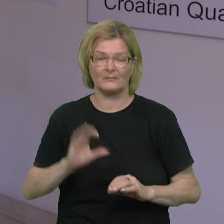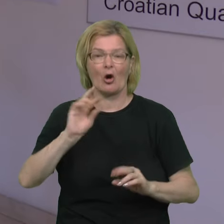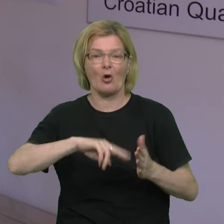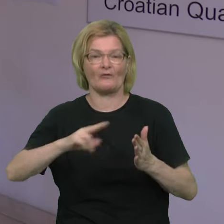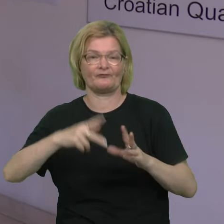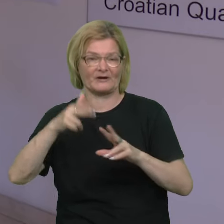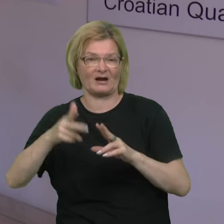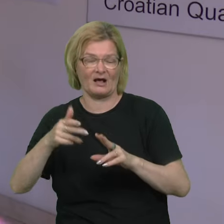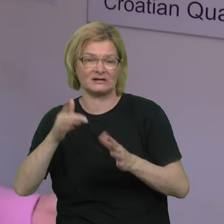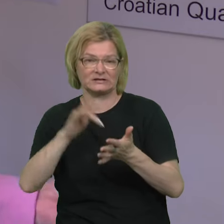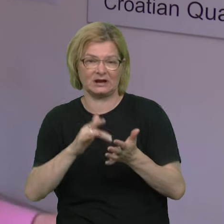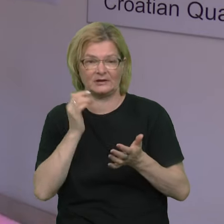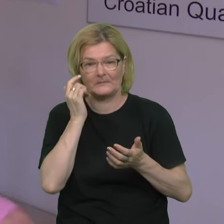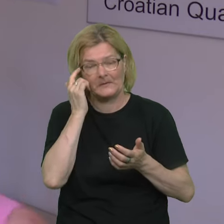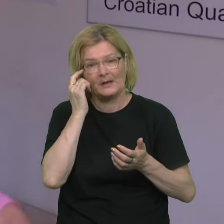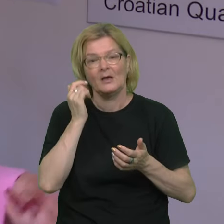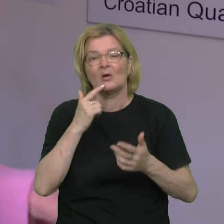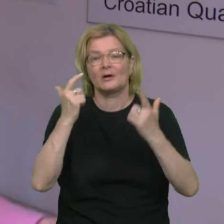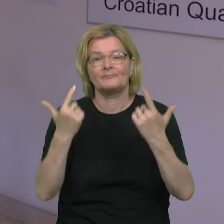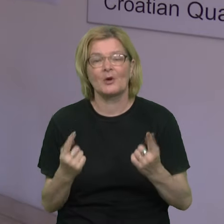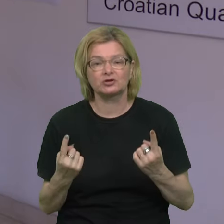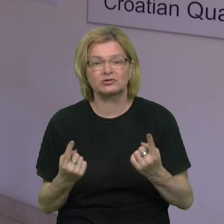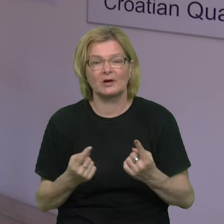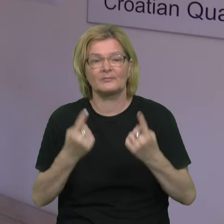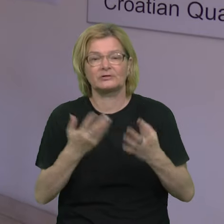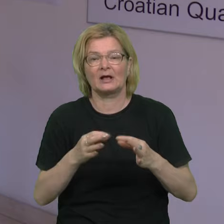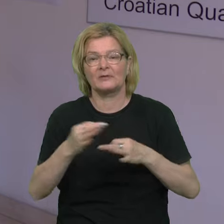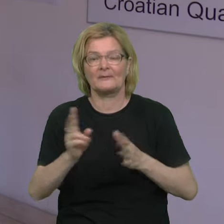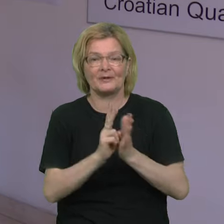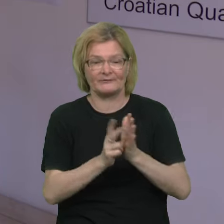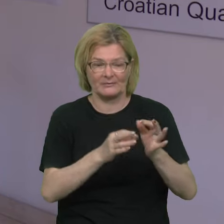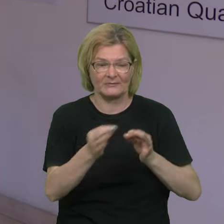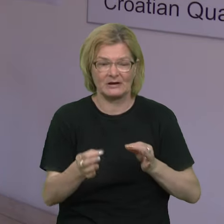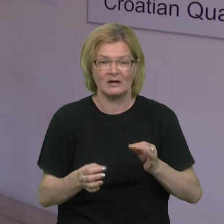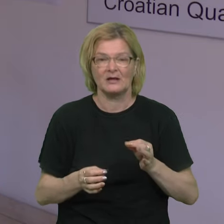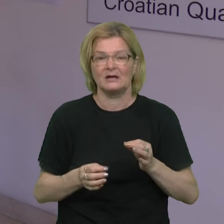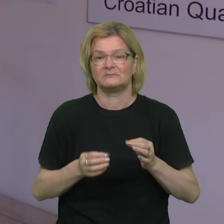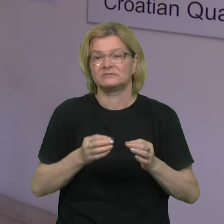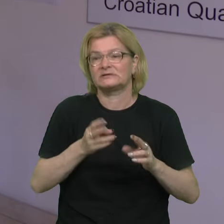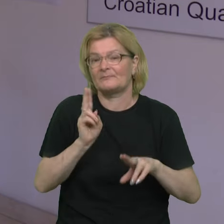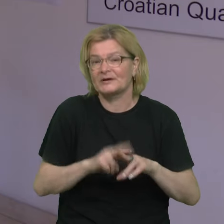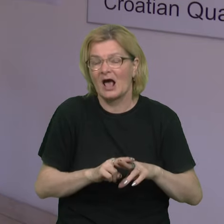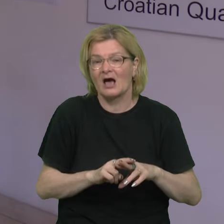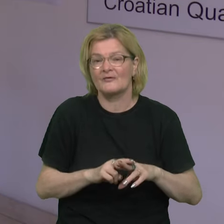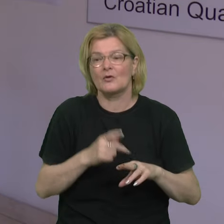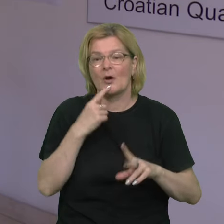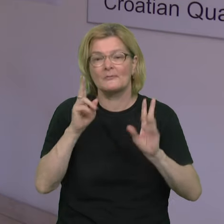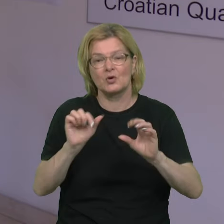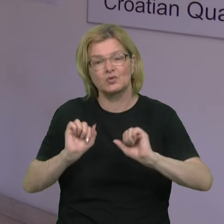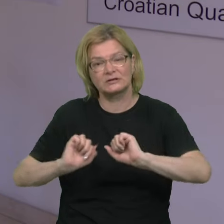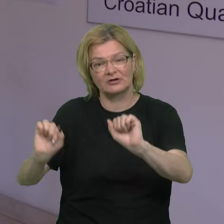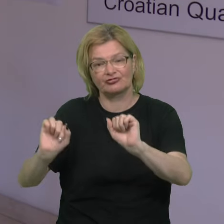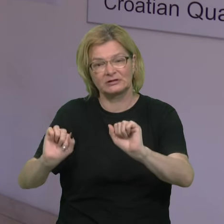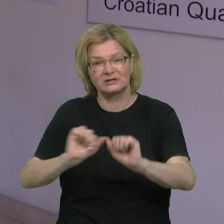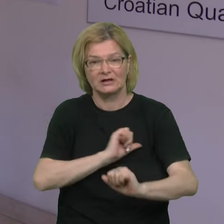samo ovrha kao cilj koji postoji. Postoje i nekakve mjere, privremene mjere, založno pravo i slično, koje